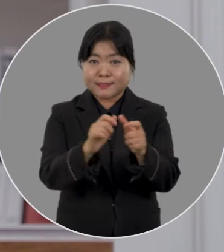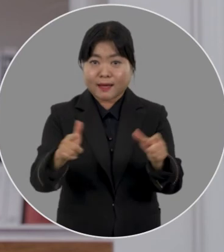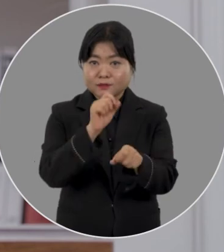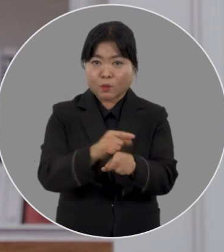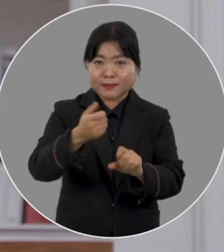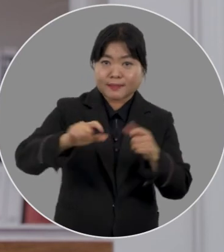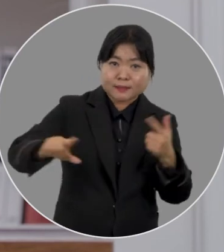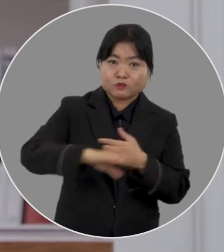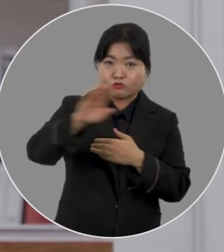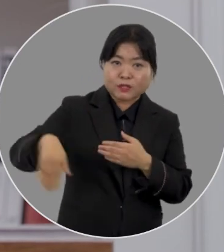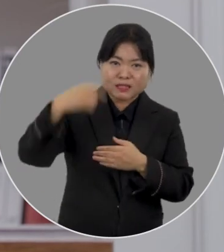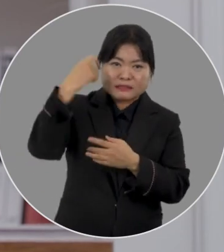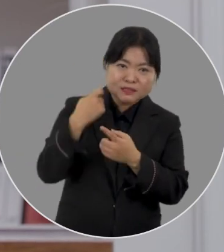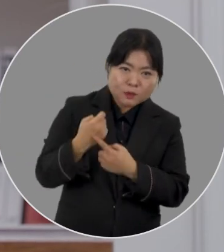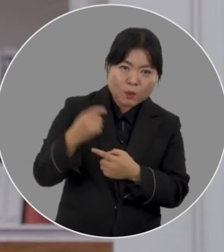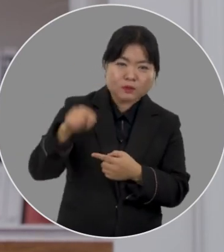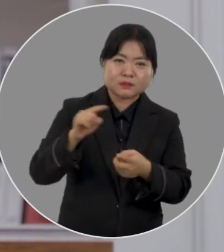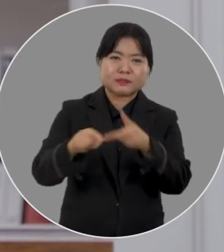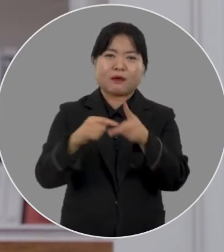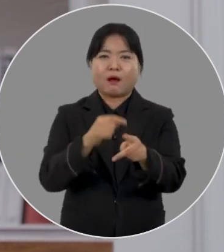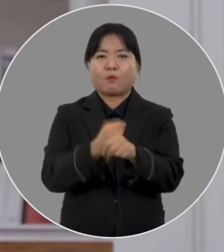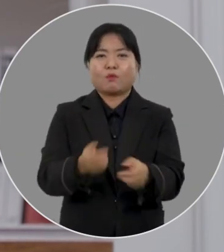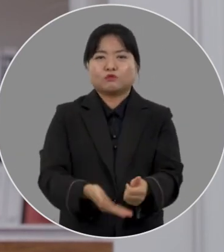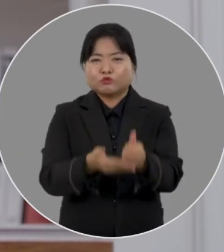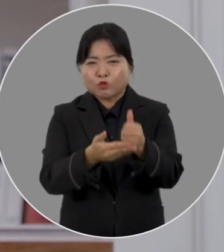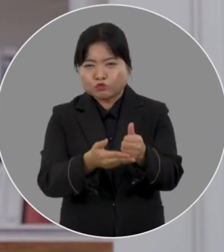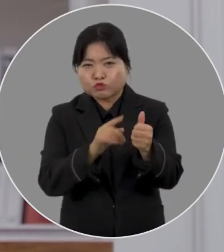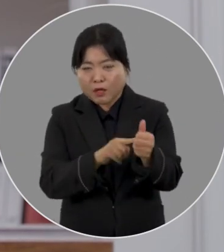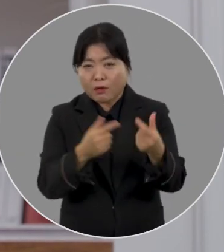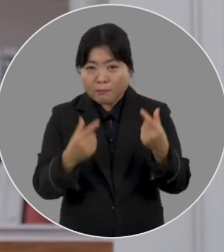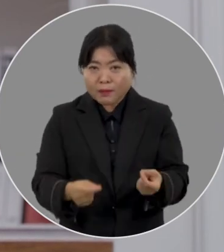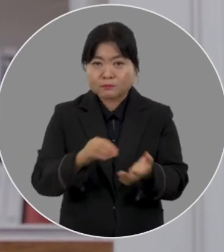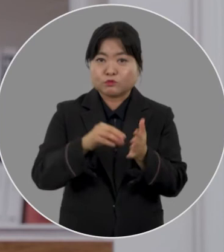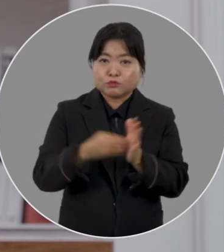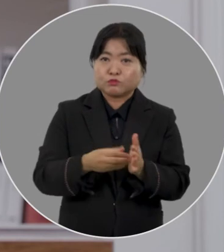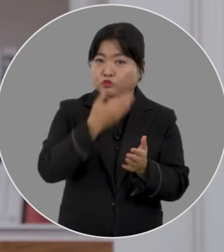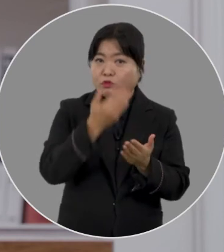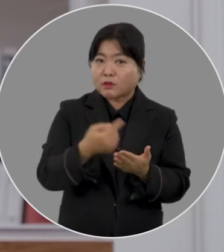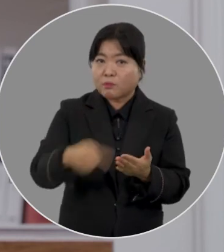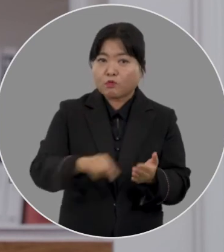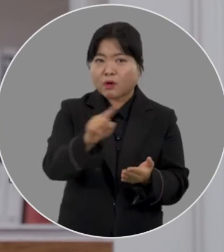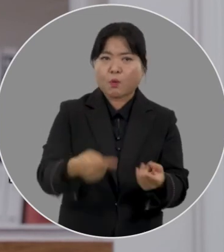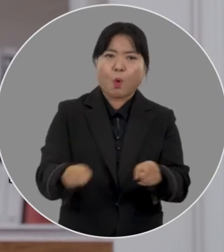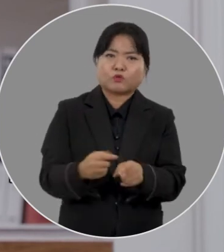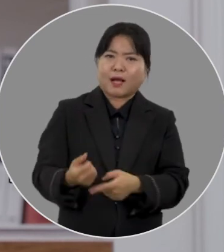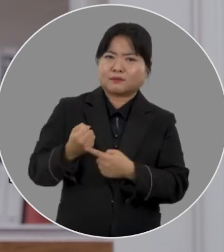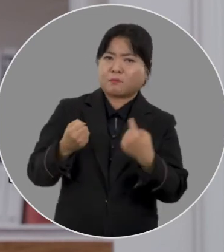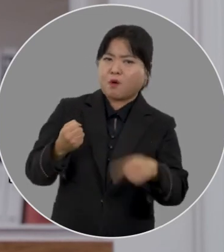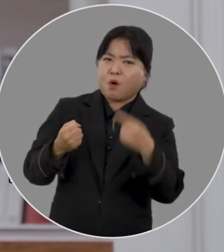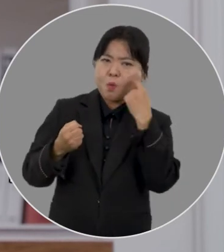다양성과 차이를 우리가 느끼고 그것을 이해하고 존중하는 것만큼 중요한 게 우리가 공유하고 있는 것을 확인하는 것